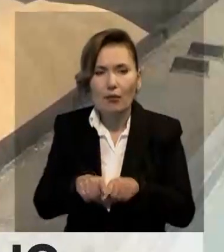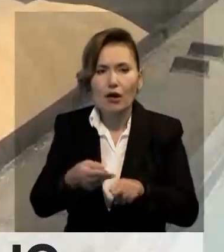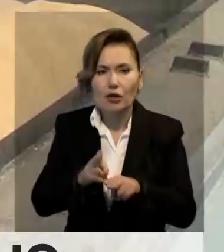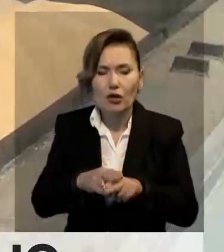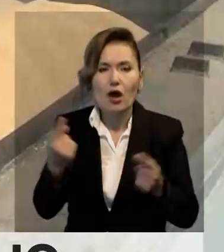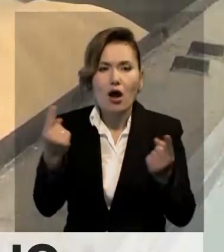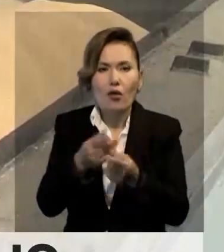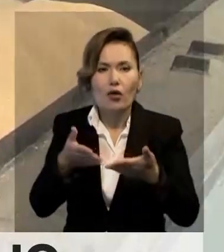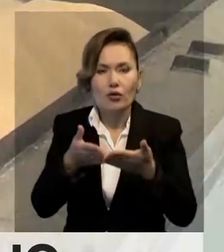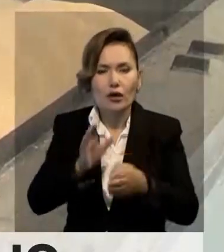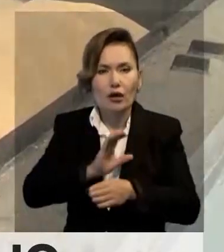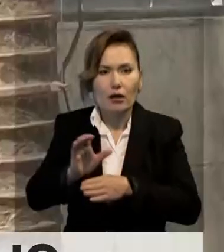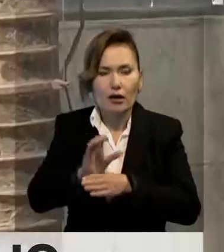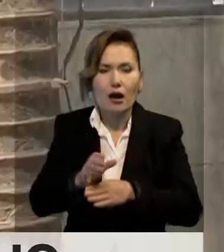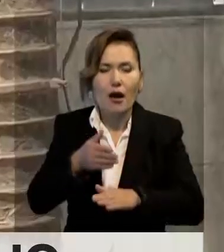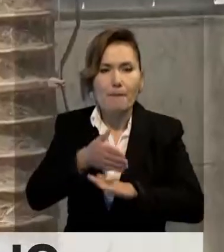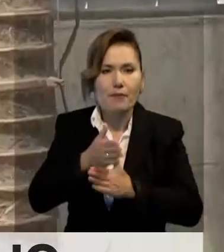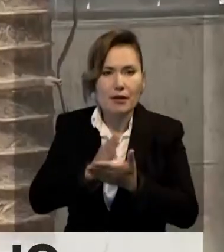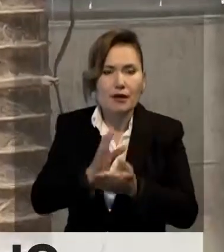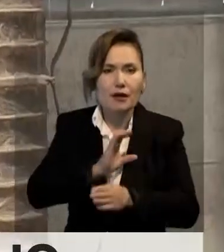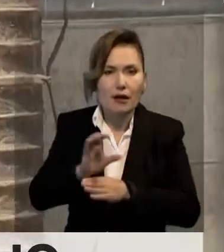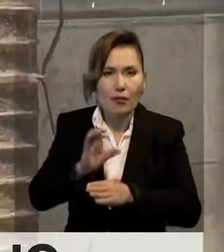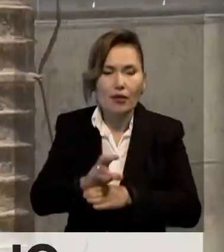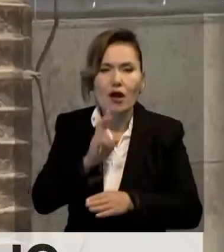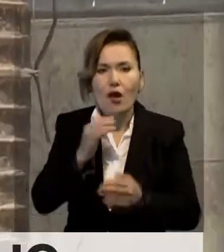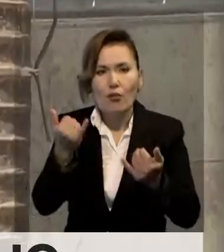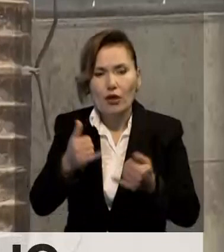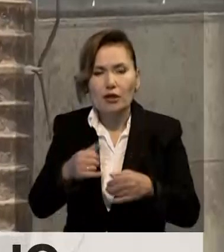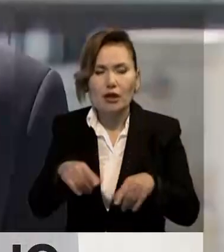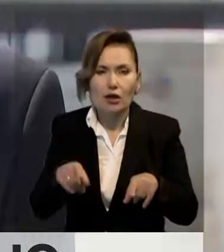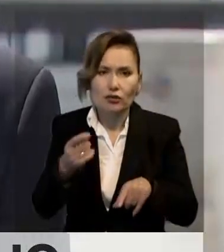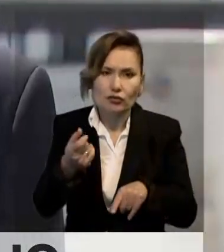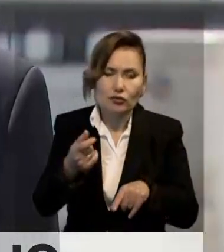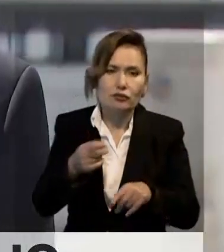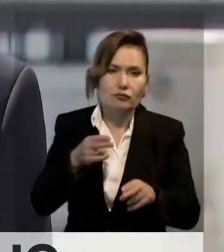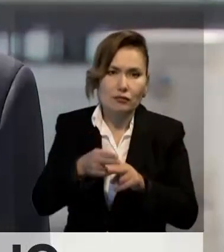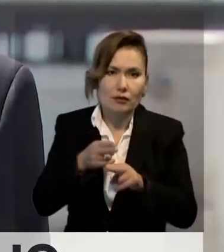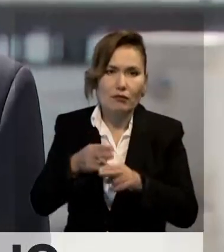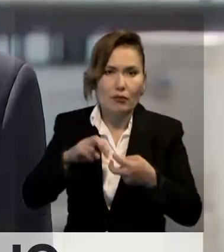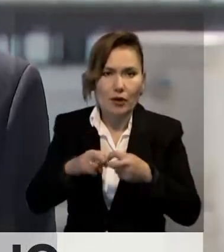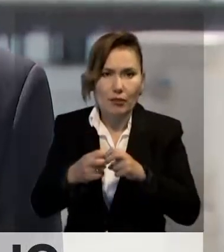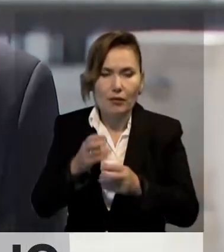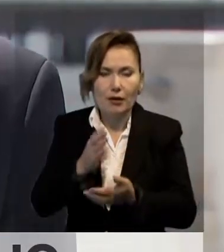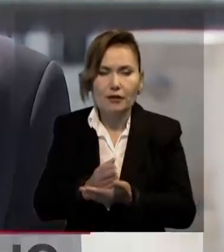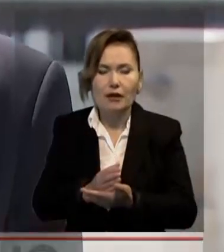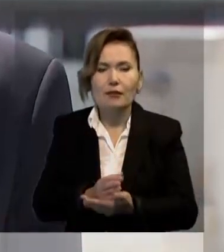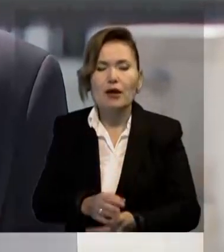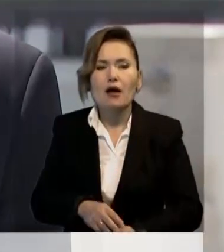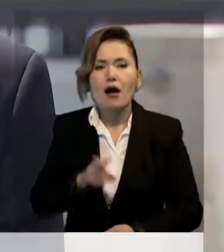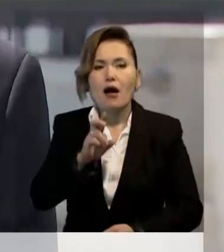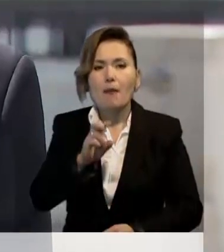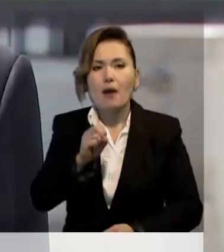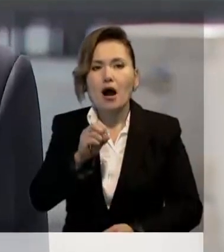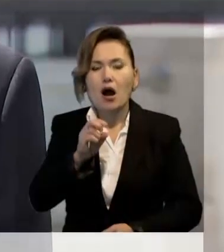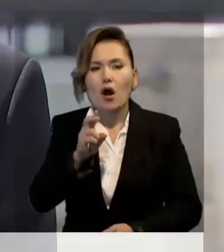өтімді. Бидай тасымалдауда кедергі жоқ, ал мұнайда керісінше. Баку, Тбилиси, Джейхан, Баку, Супса. Баку, Тбилиси, Джейхан мен